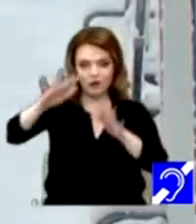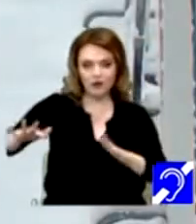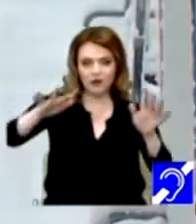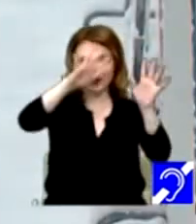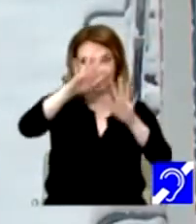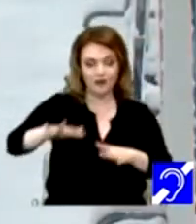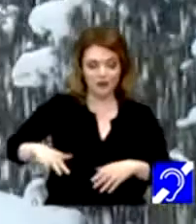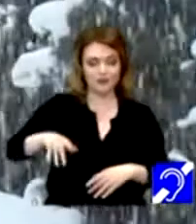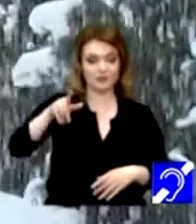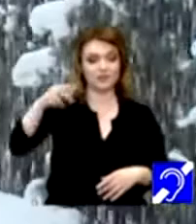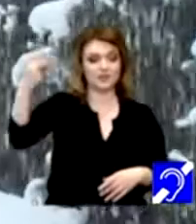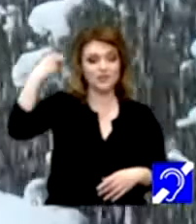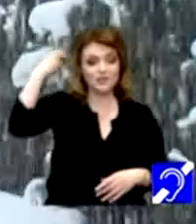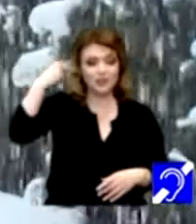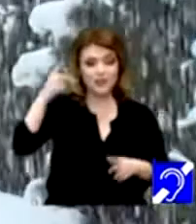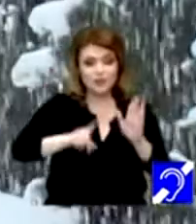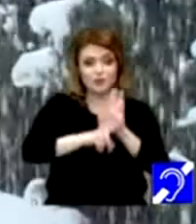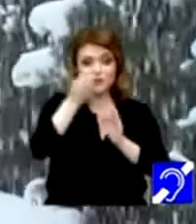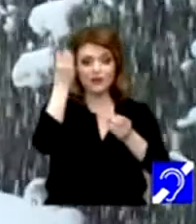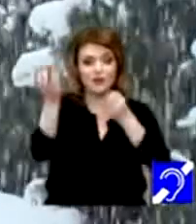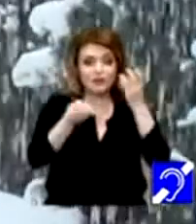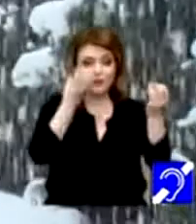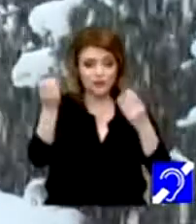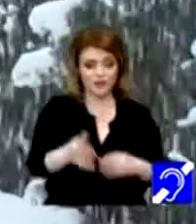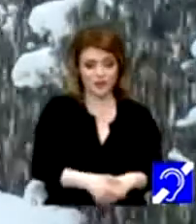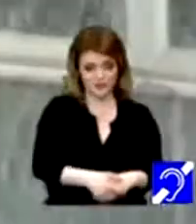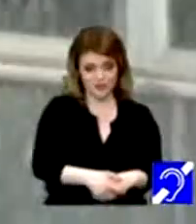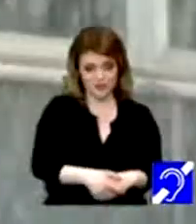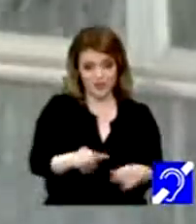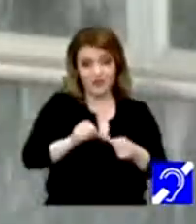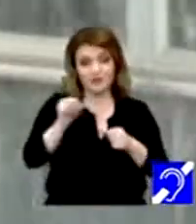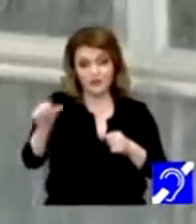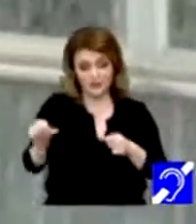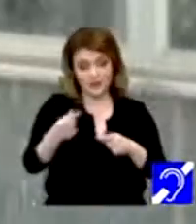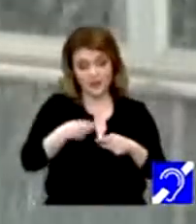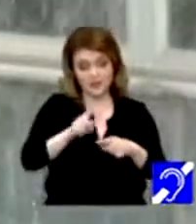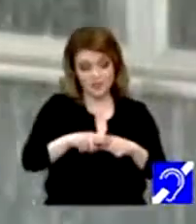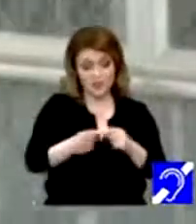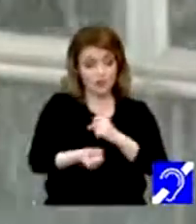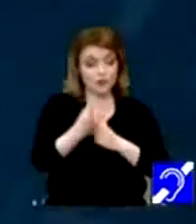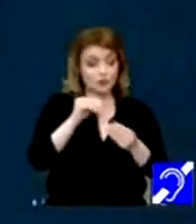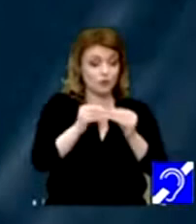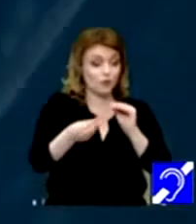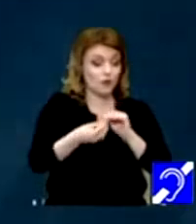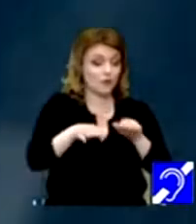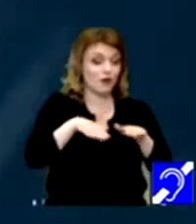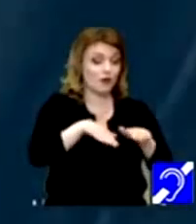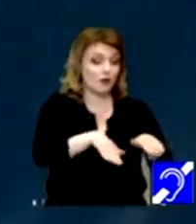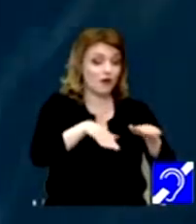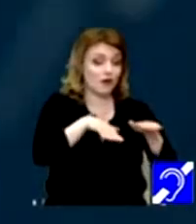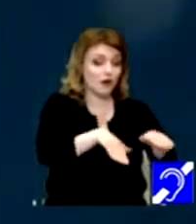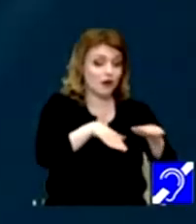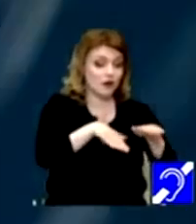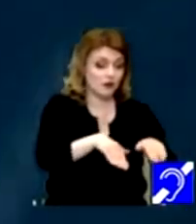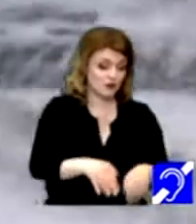cireșii înfloriți și covorul de verdeață al primăverii. Dincolo de peisajele de bazmă au fost probleme în trafic din cauza poleiului și